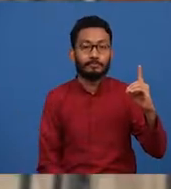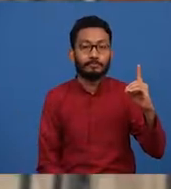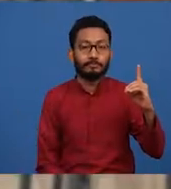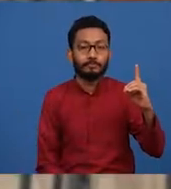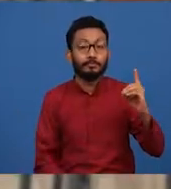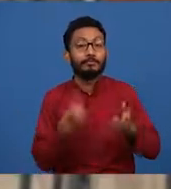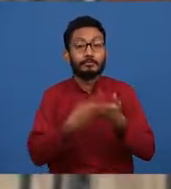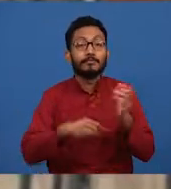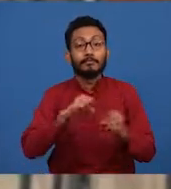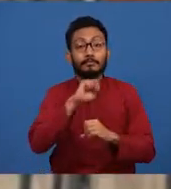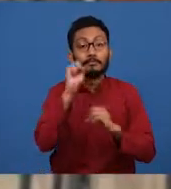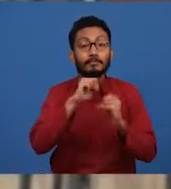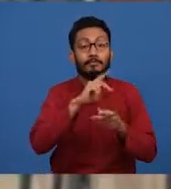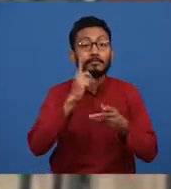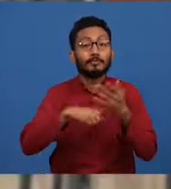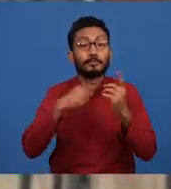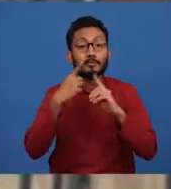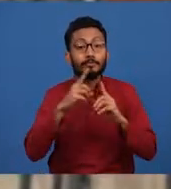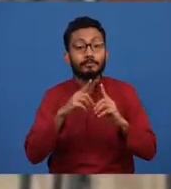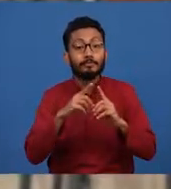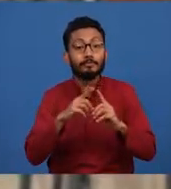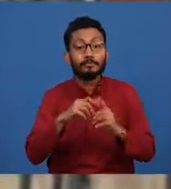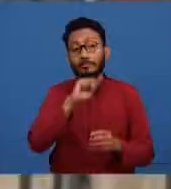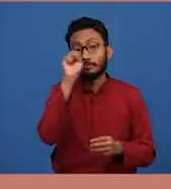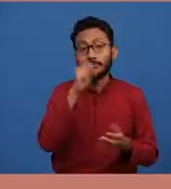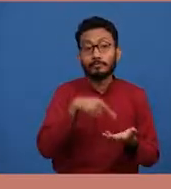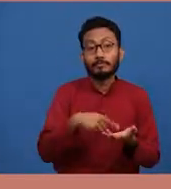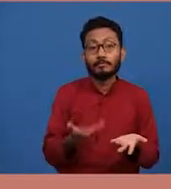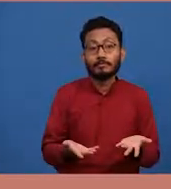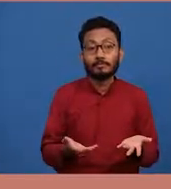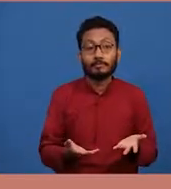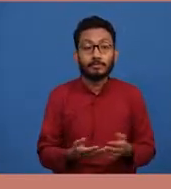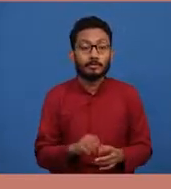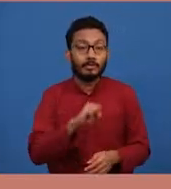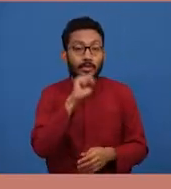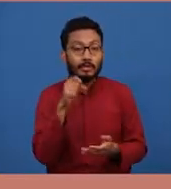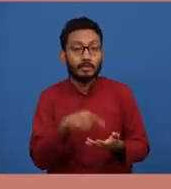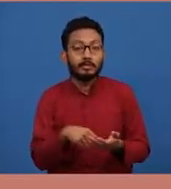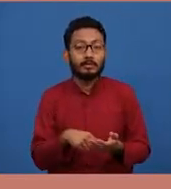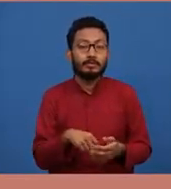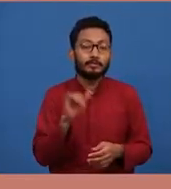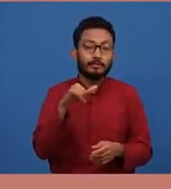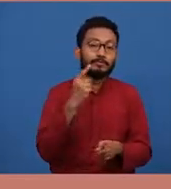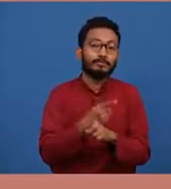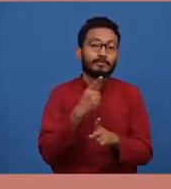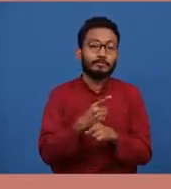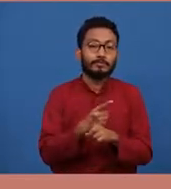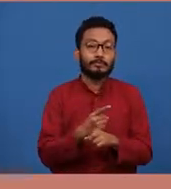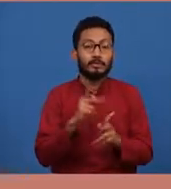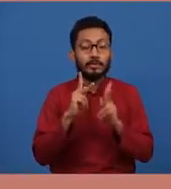Apakah kata kunci bagi soalan tadi? Ya, betul. Kata